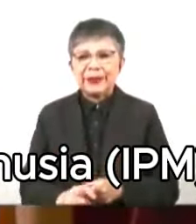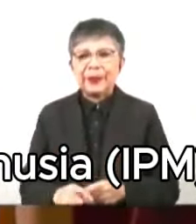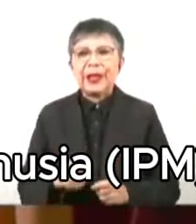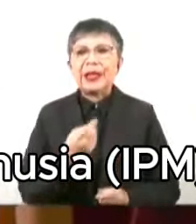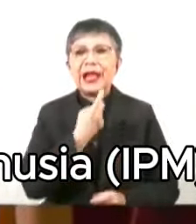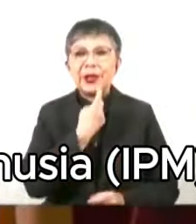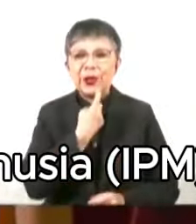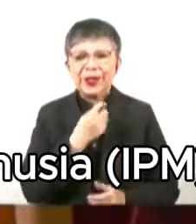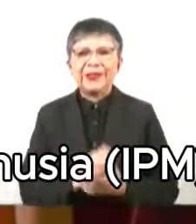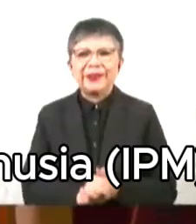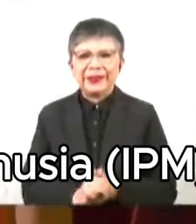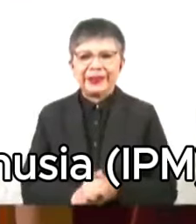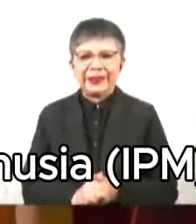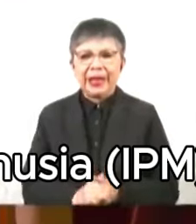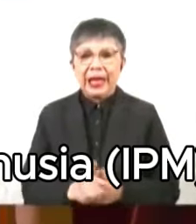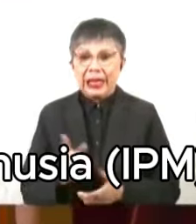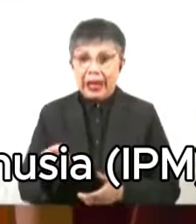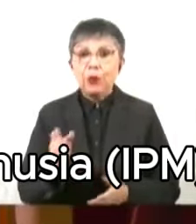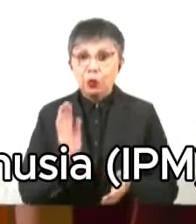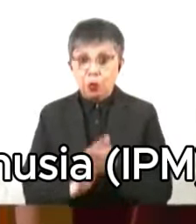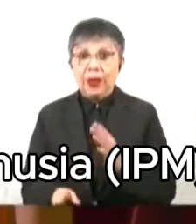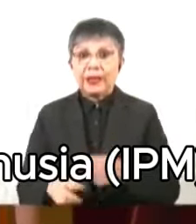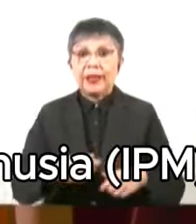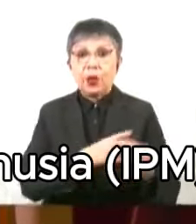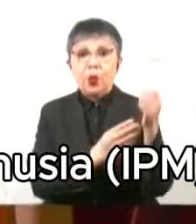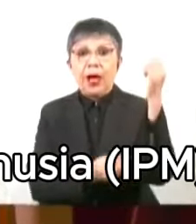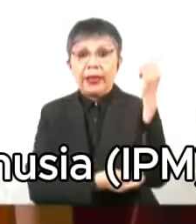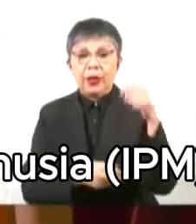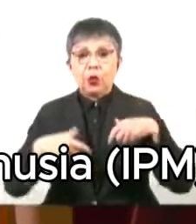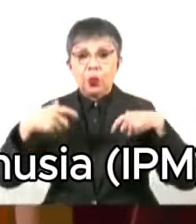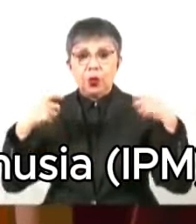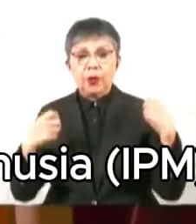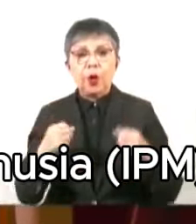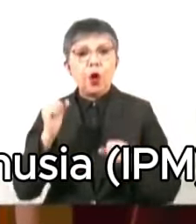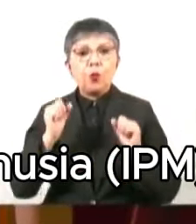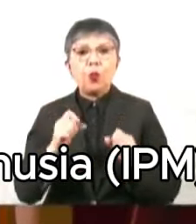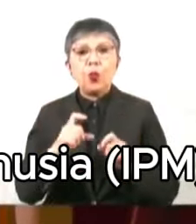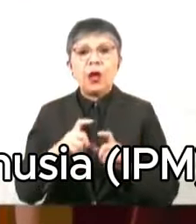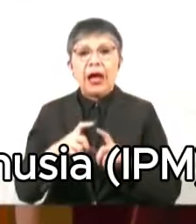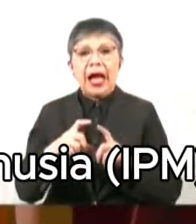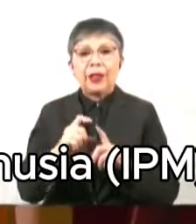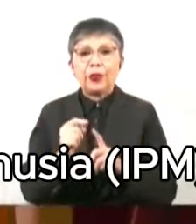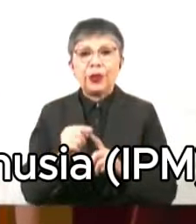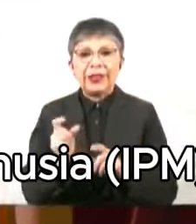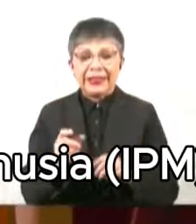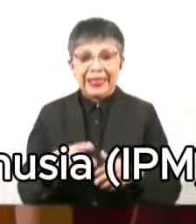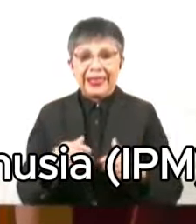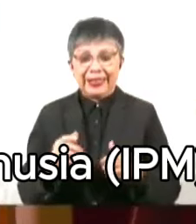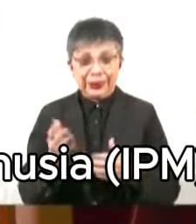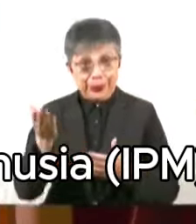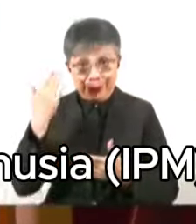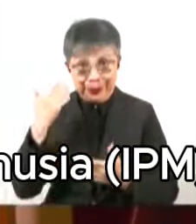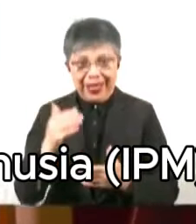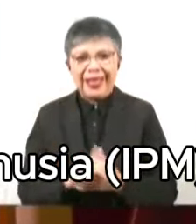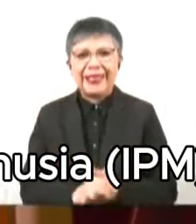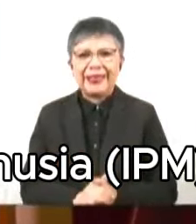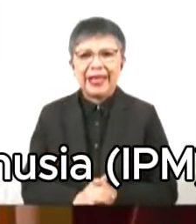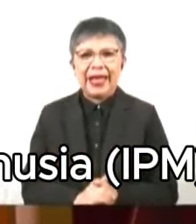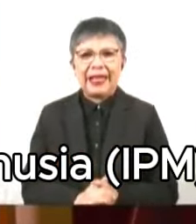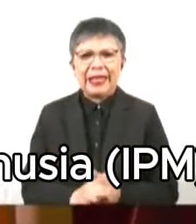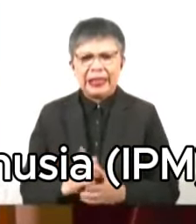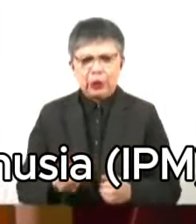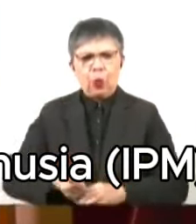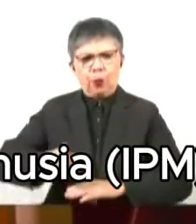bang Rano Anda pernah jadi wakil gubernur Bu Atut kemudian naik menjadi gubernur banten ya seorang